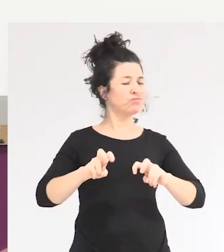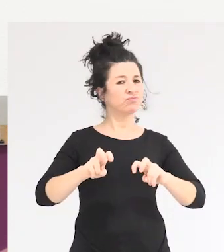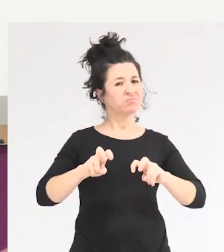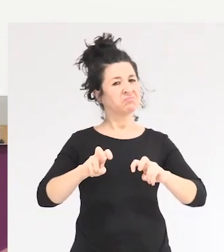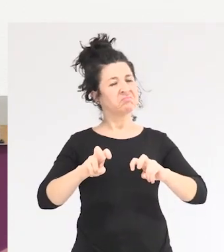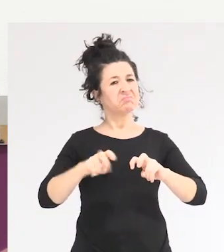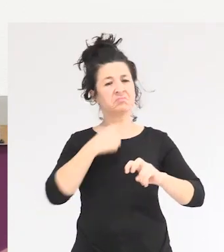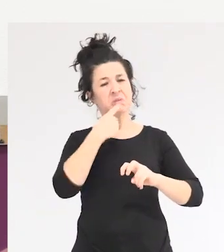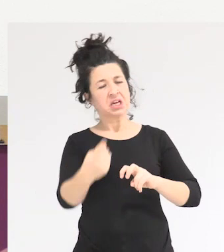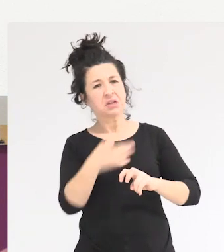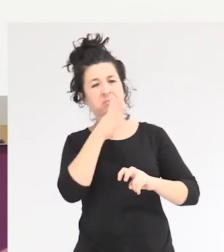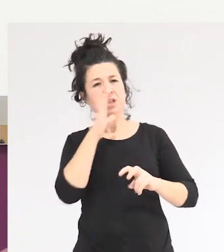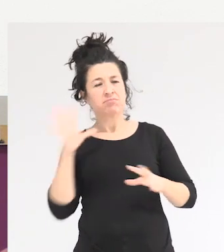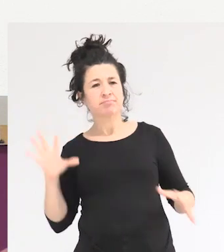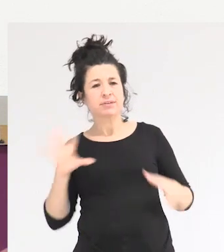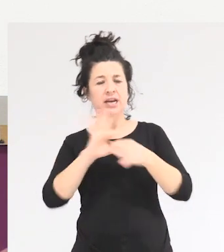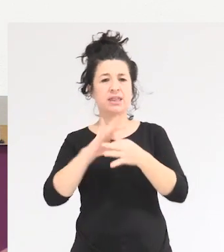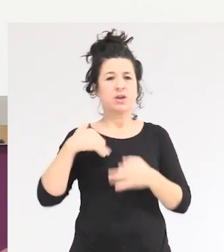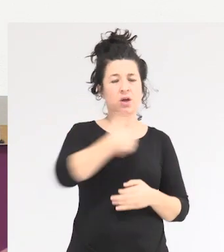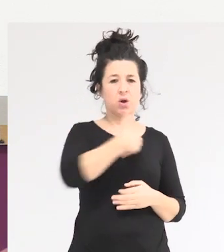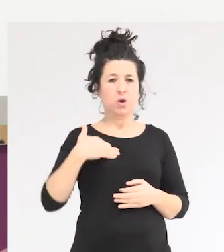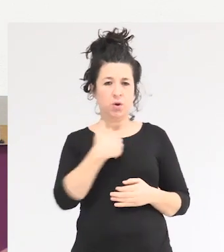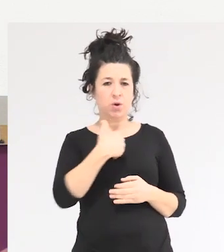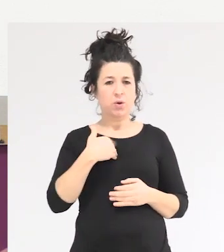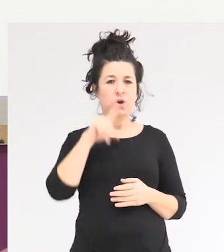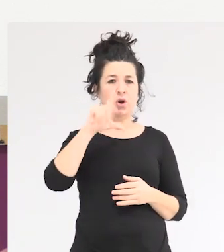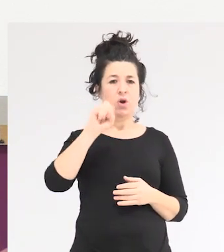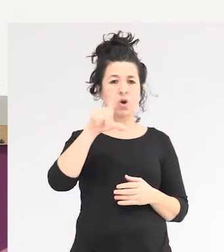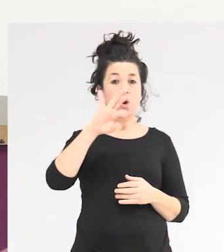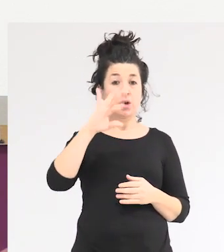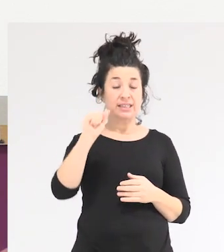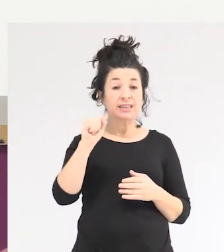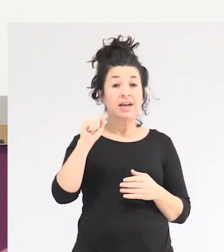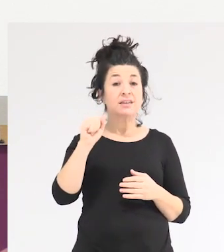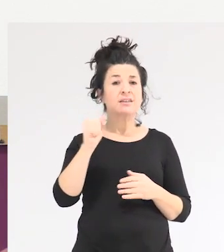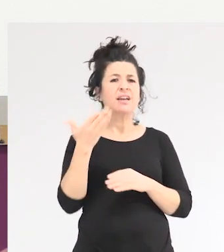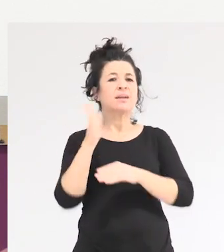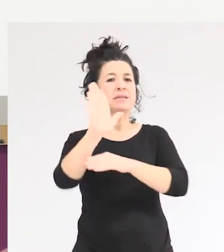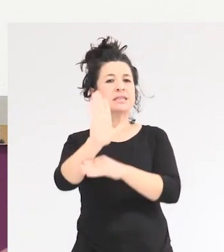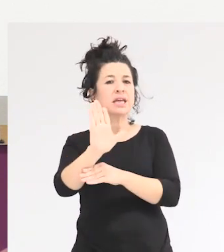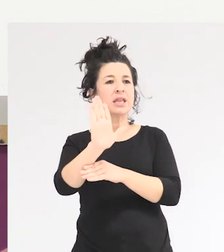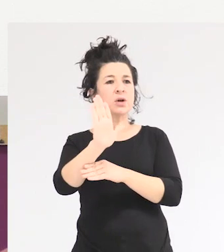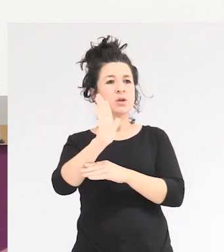badalako, bueno, generoarekin lotua, ez? Lolita, mito y representación en el cine de Hollywood.